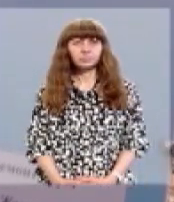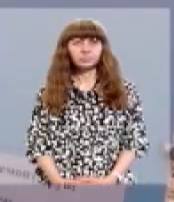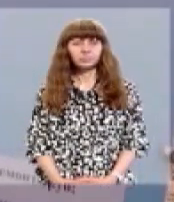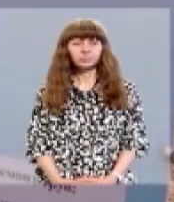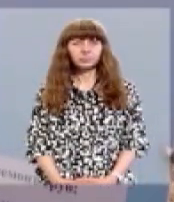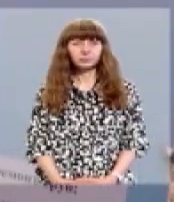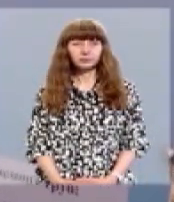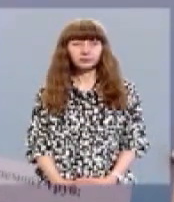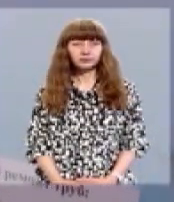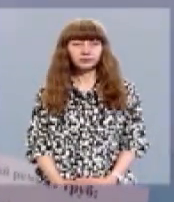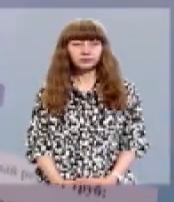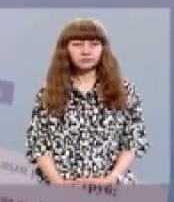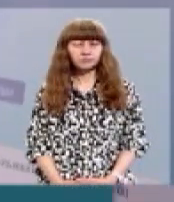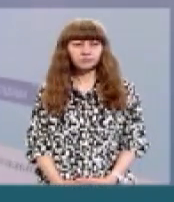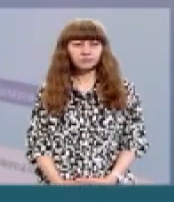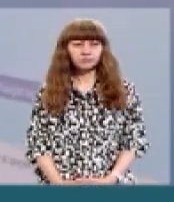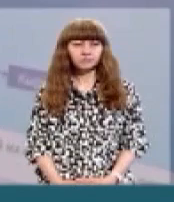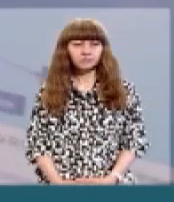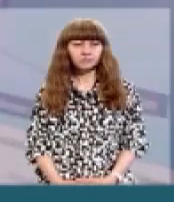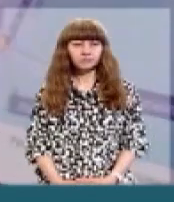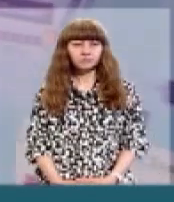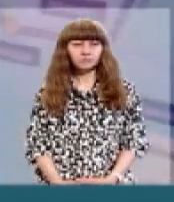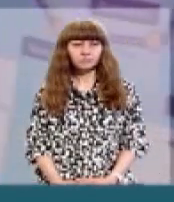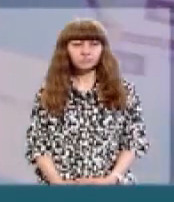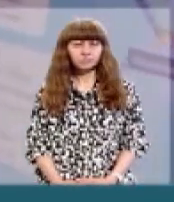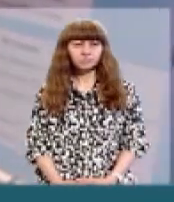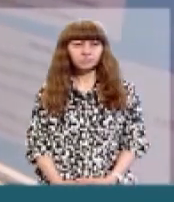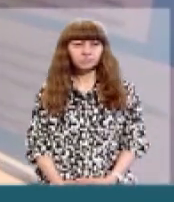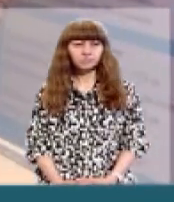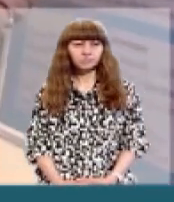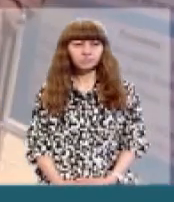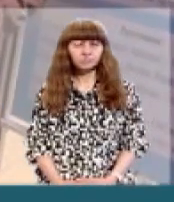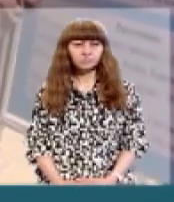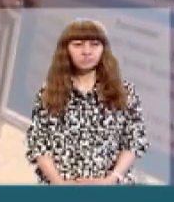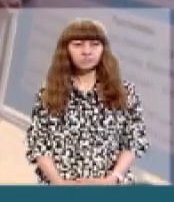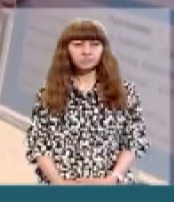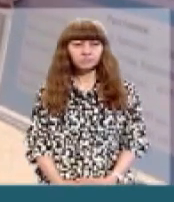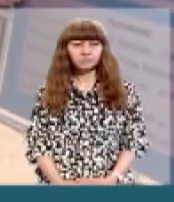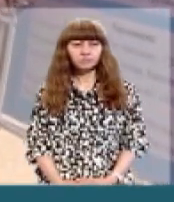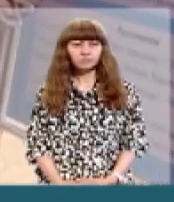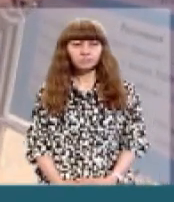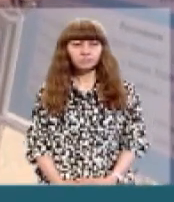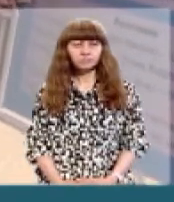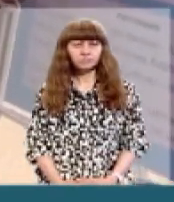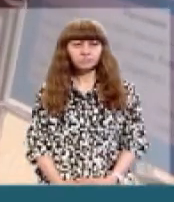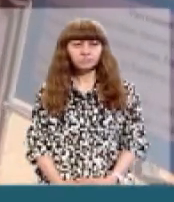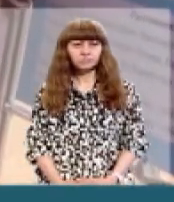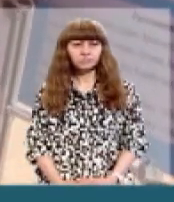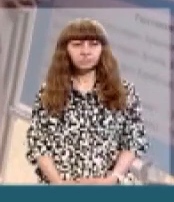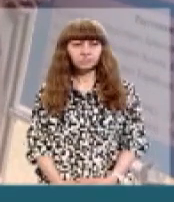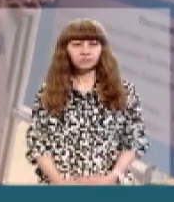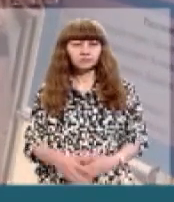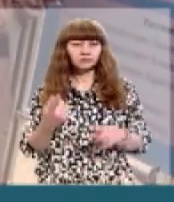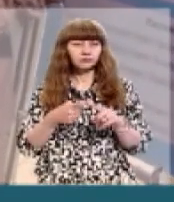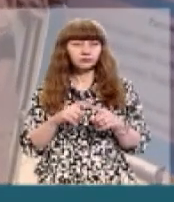наиболее короткий и выигрывает метров 500. Вот это поручение, которое должно выполниться, это